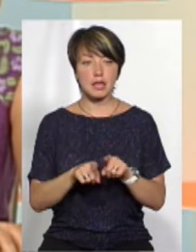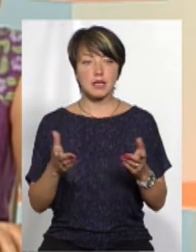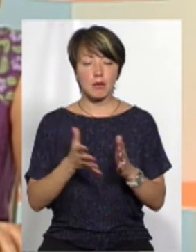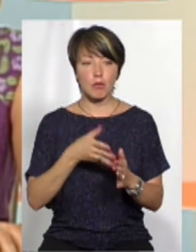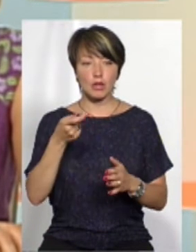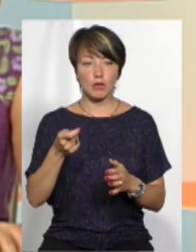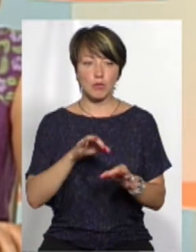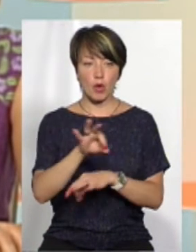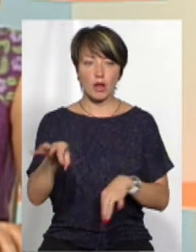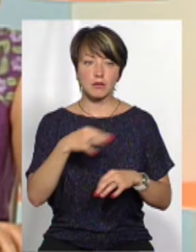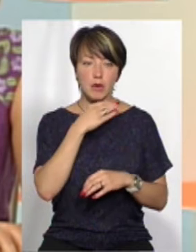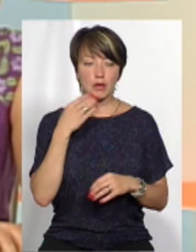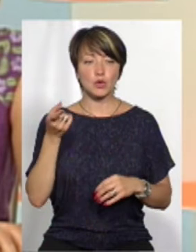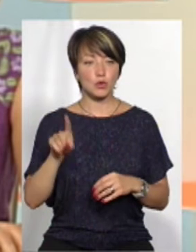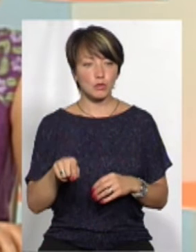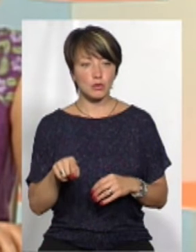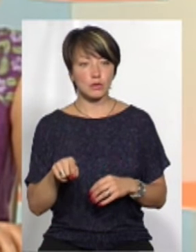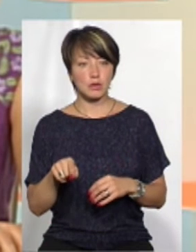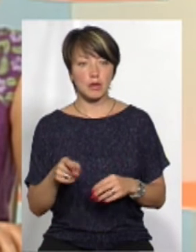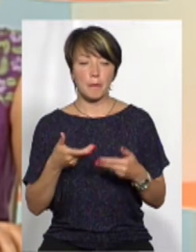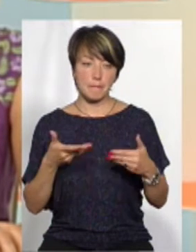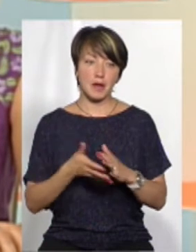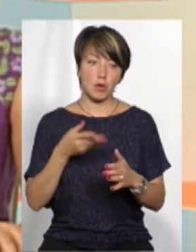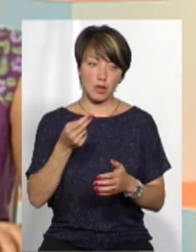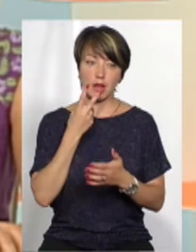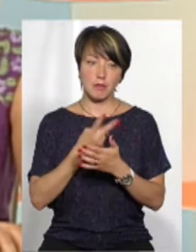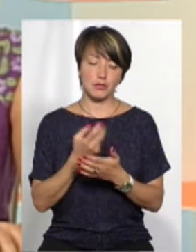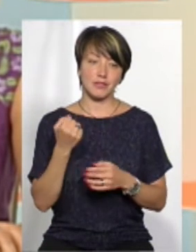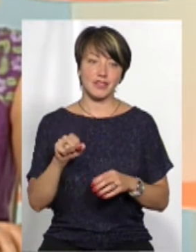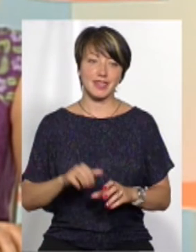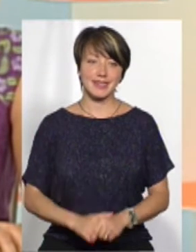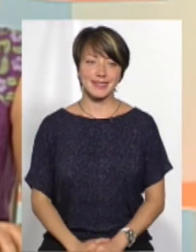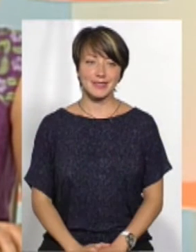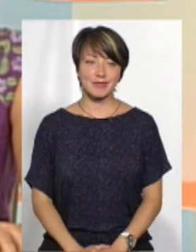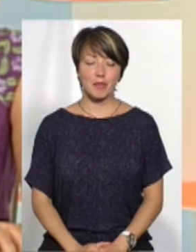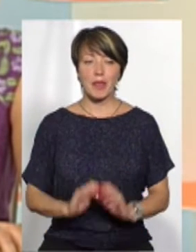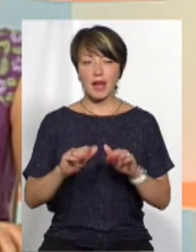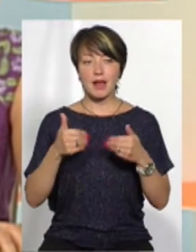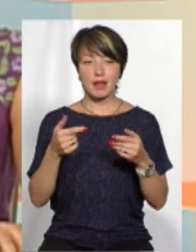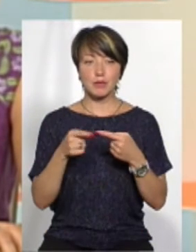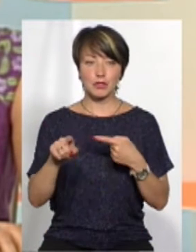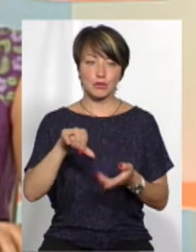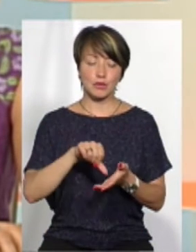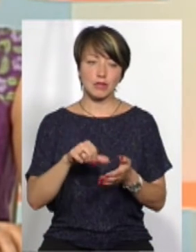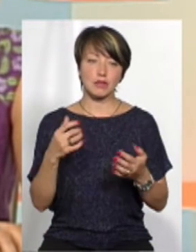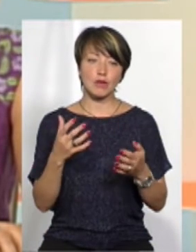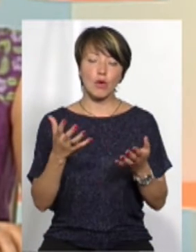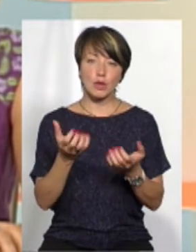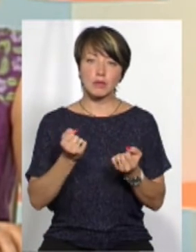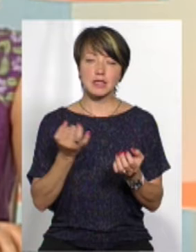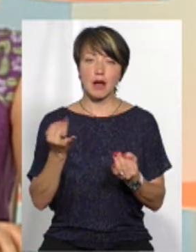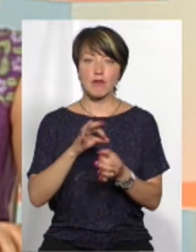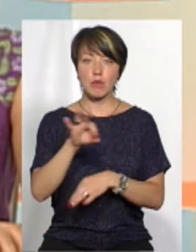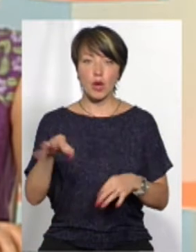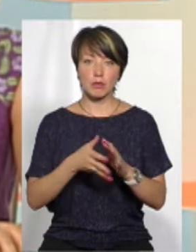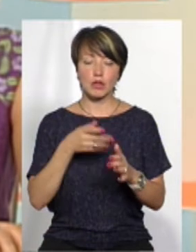організацій, які подають багато проєктів, тому ми от подали, і бачите, виграли і радимо іншим також придумувати цікаві проекти і